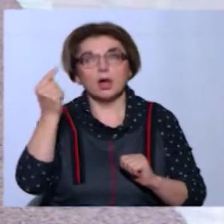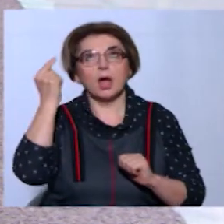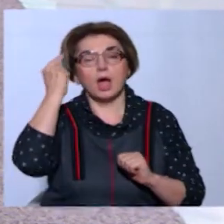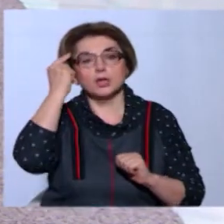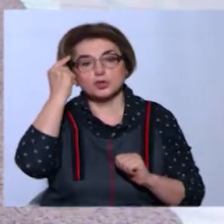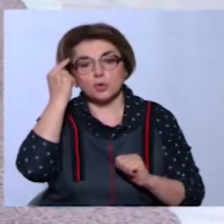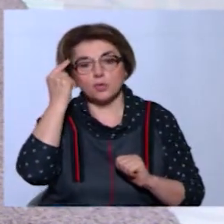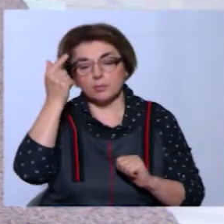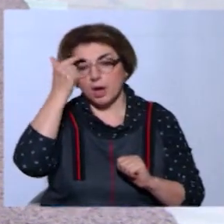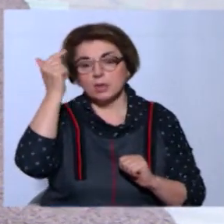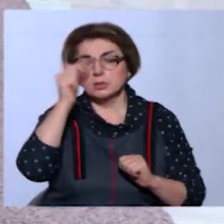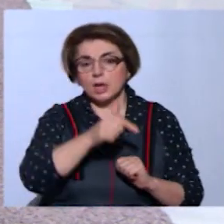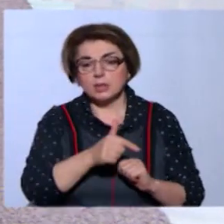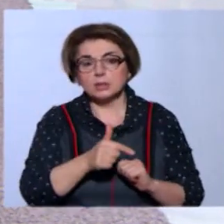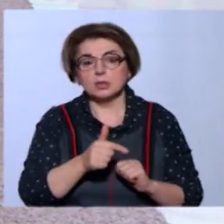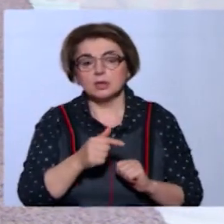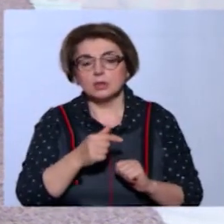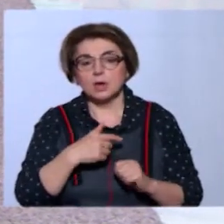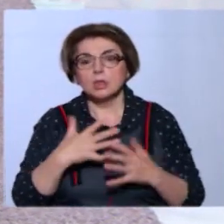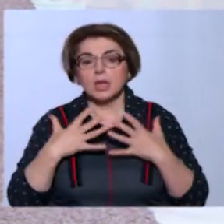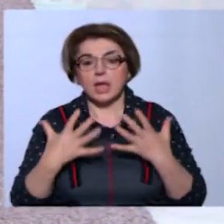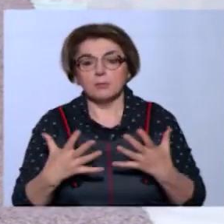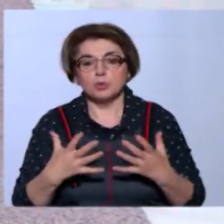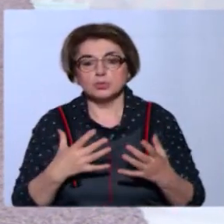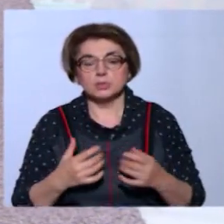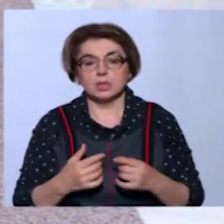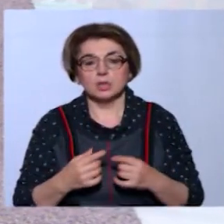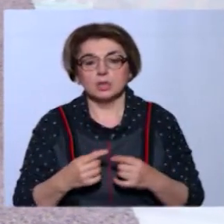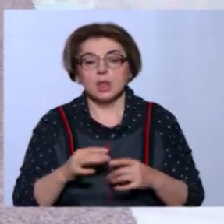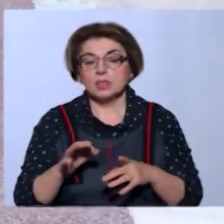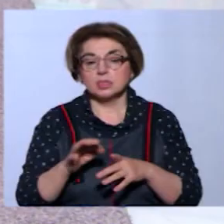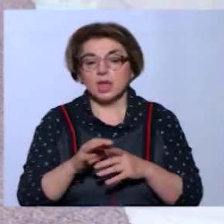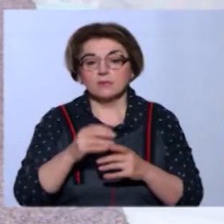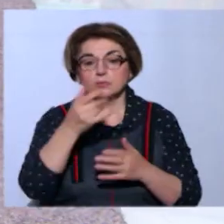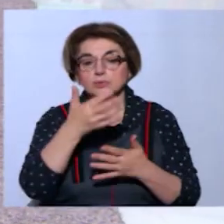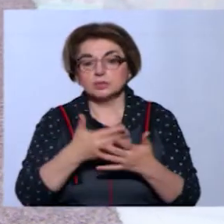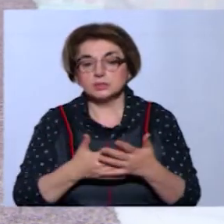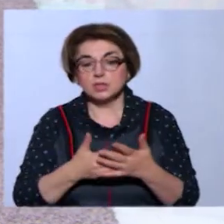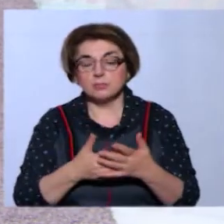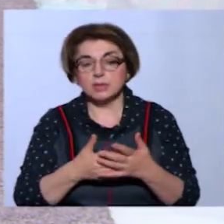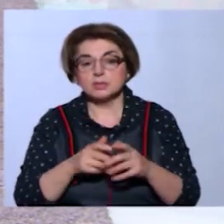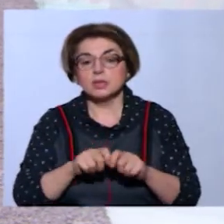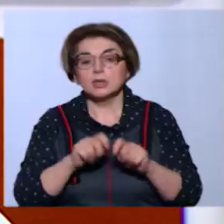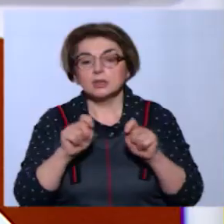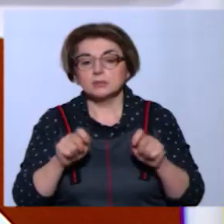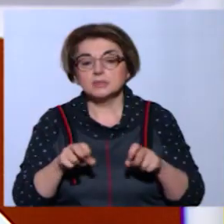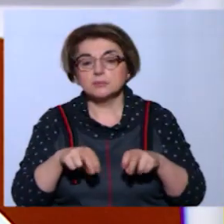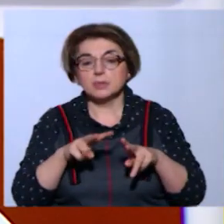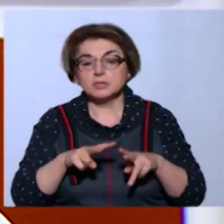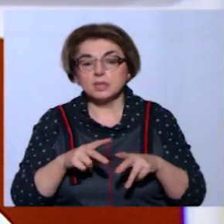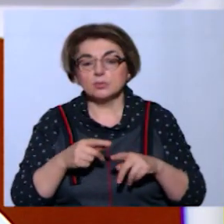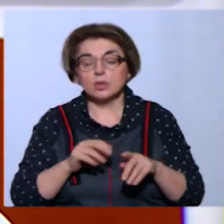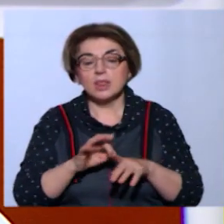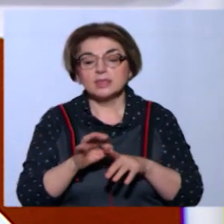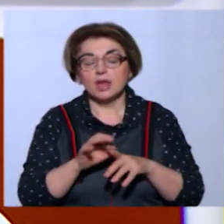აზროვნება, ცნობიერება, ემოცია. ნერვულ სისტემას ქმნის ნერვული ქსოვილი.